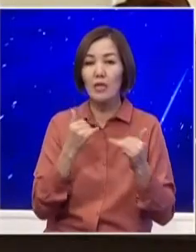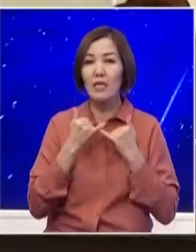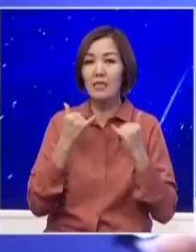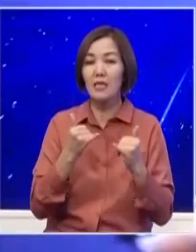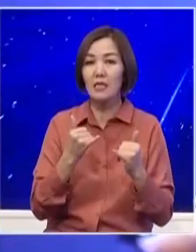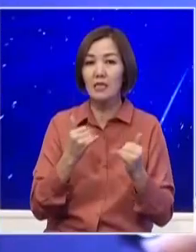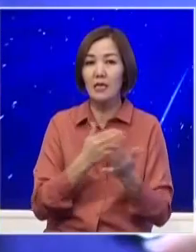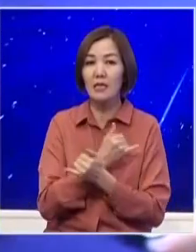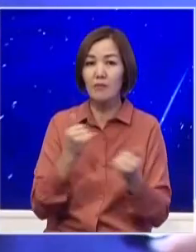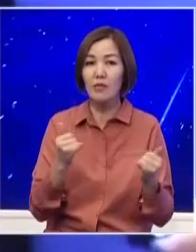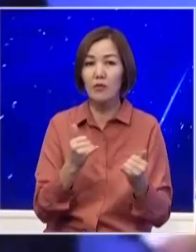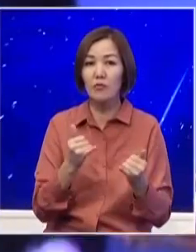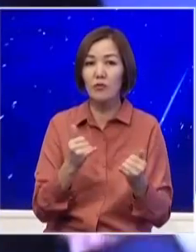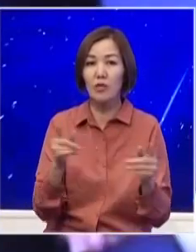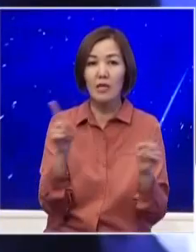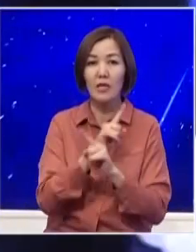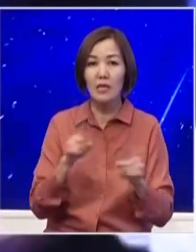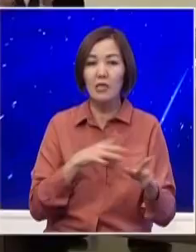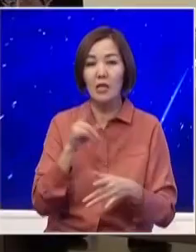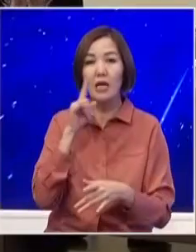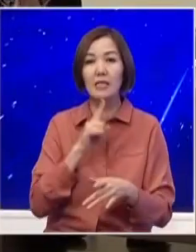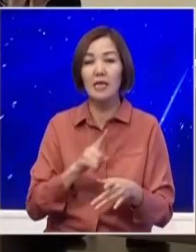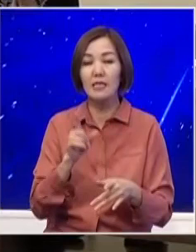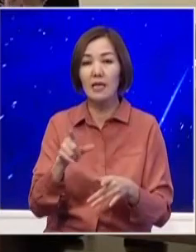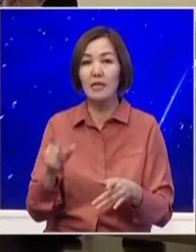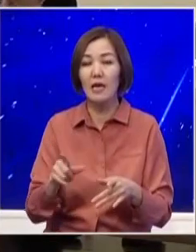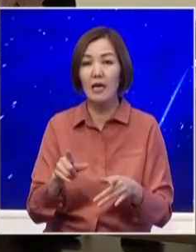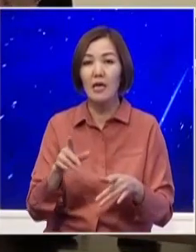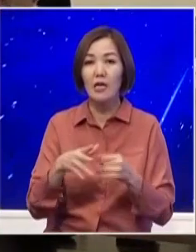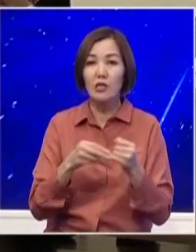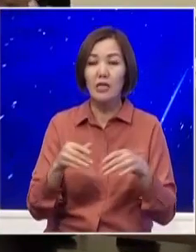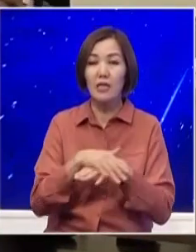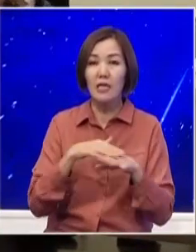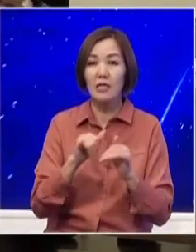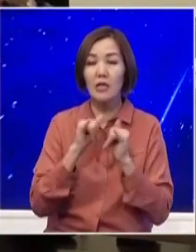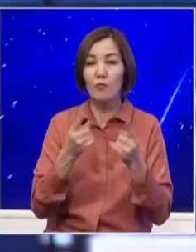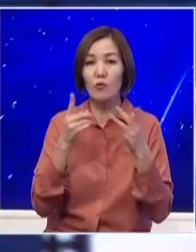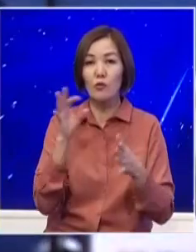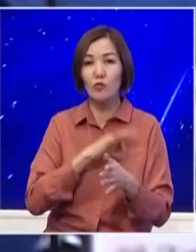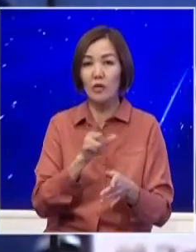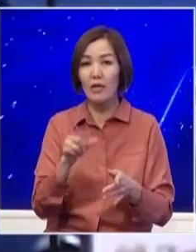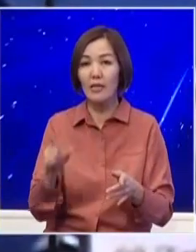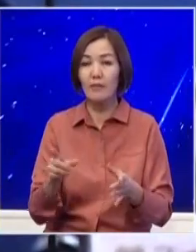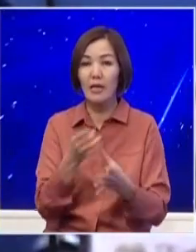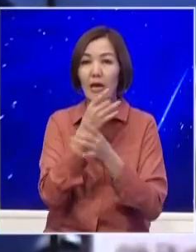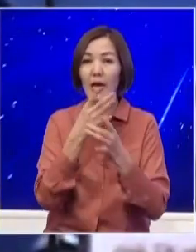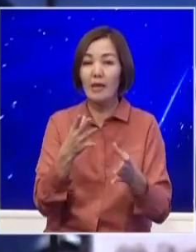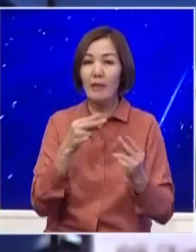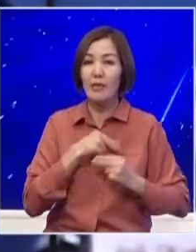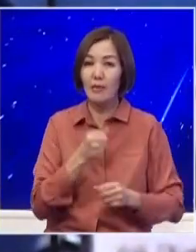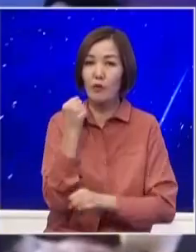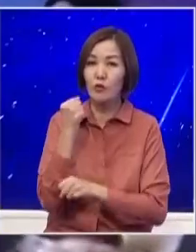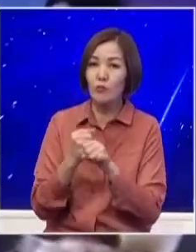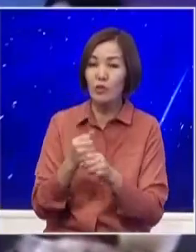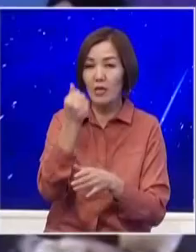тер төгіп жүргендерге тіпті құрмет айрықша. Қазақстандықтар ел мен жер дамуына айрықша үлес қосып жүрген тұлғаларға, қарапайым еңбек адамдарына да